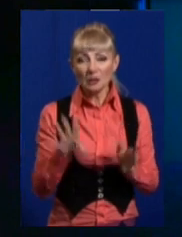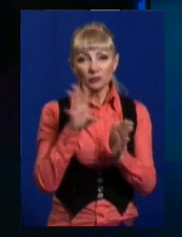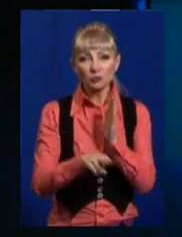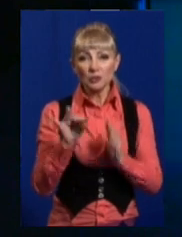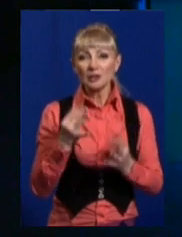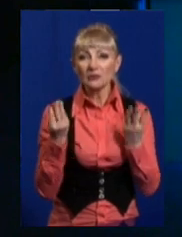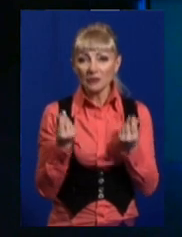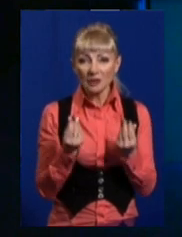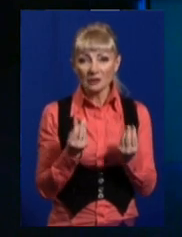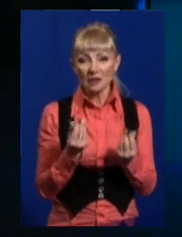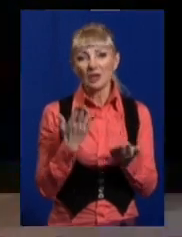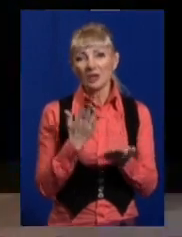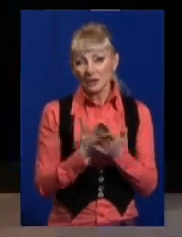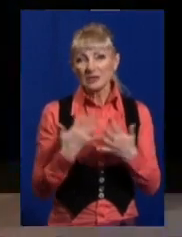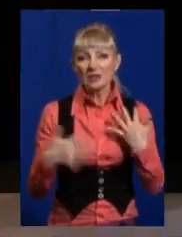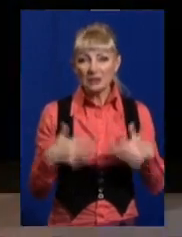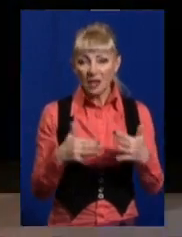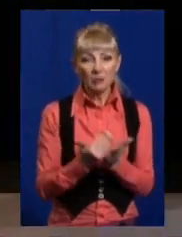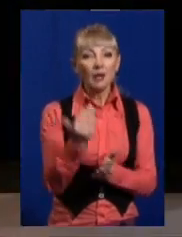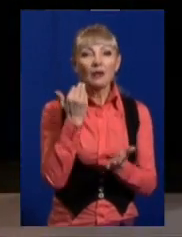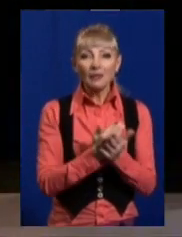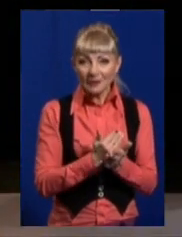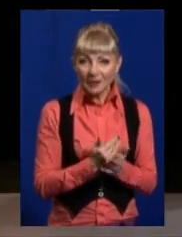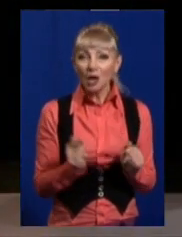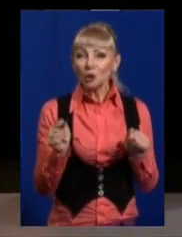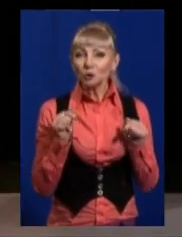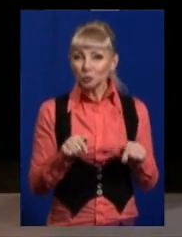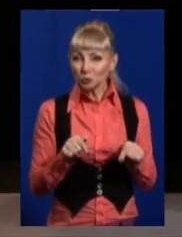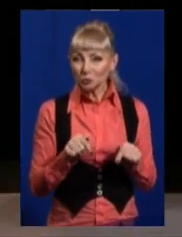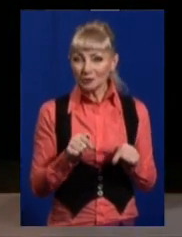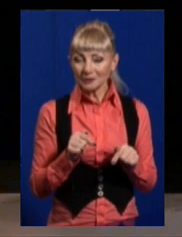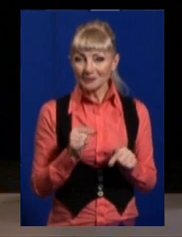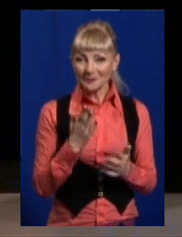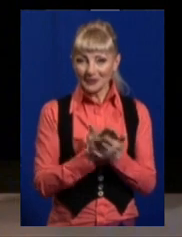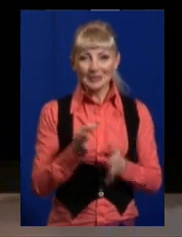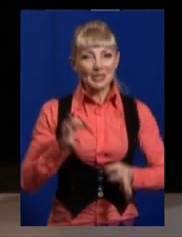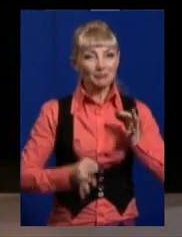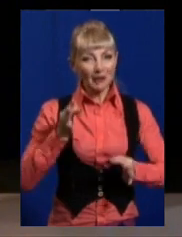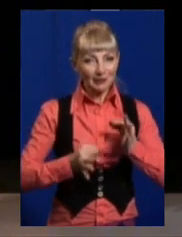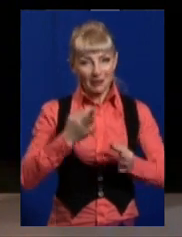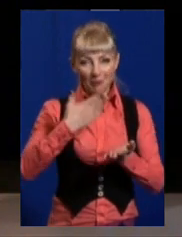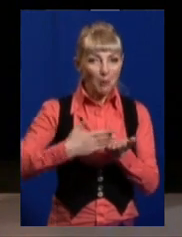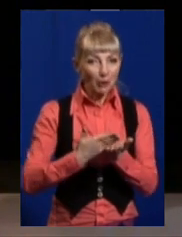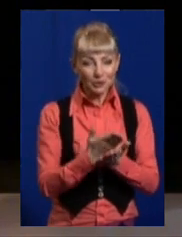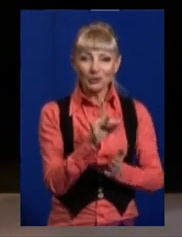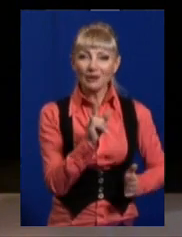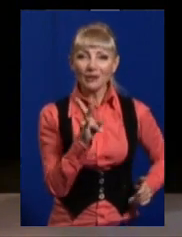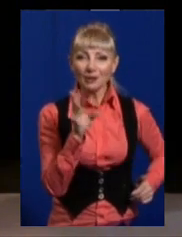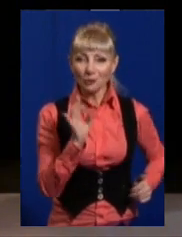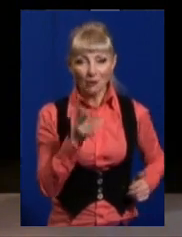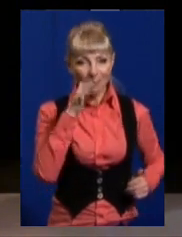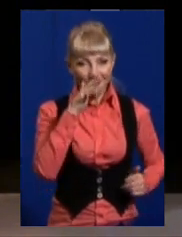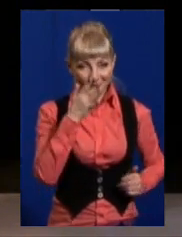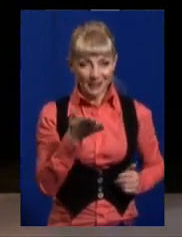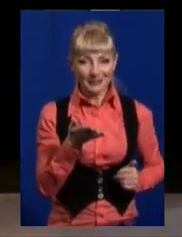є заслабкою, то тоді, в принципі, тут такий, знаєте, діє справедливий політичний ринок, коли